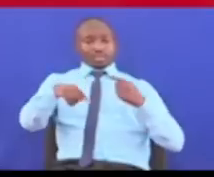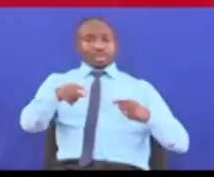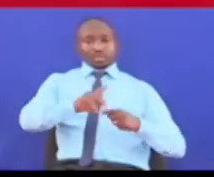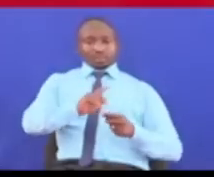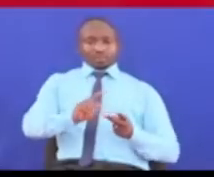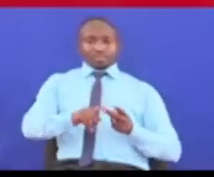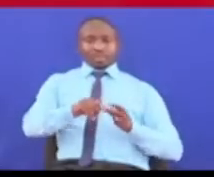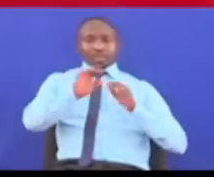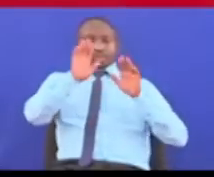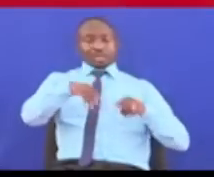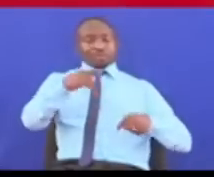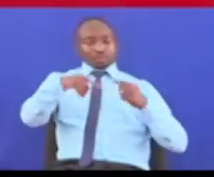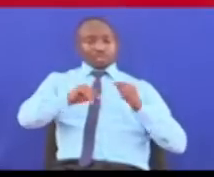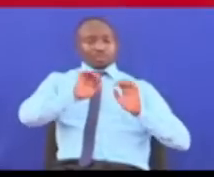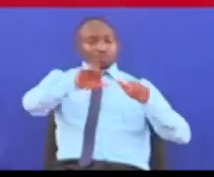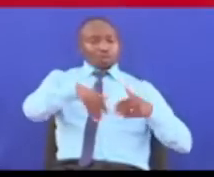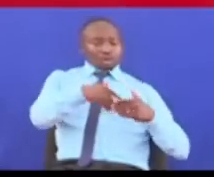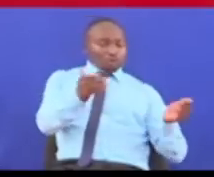wama